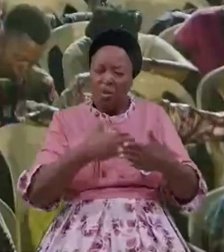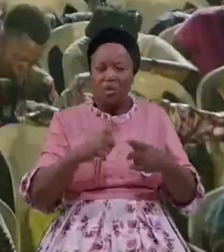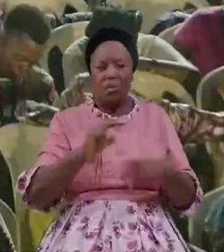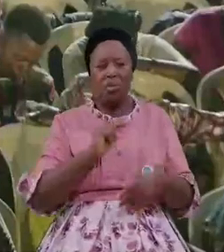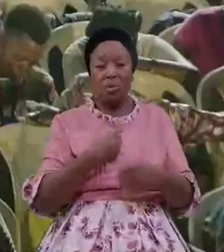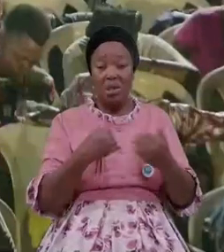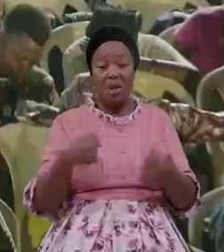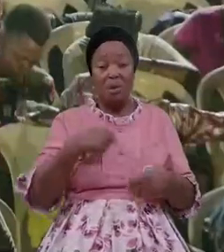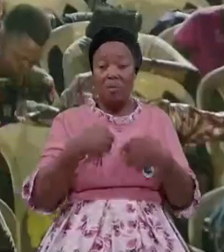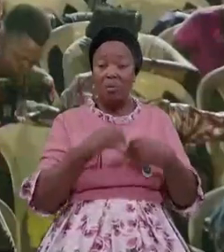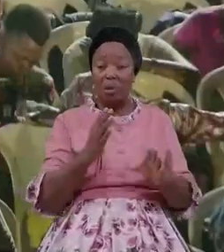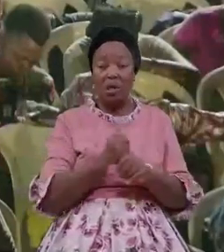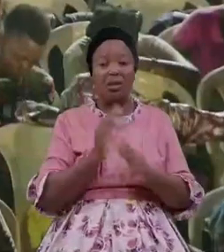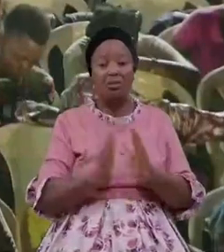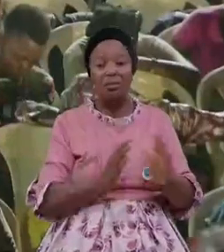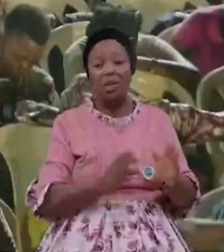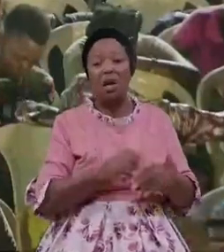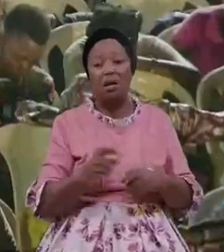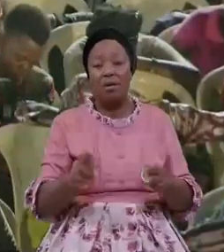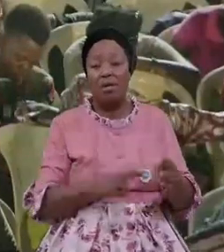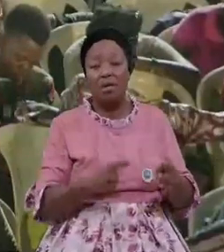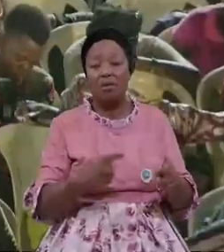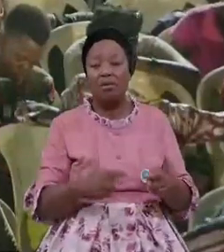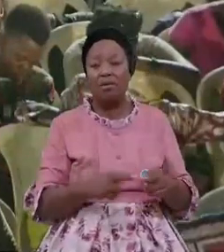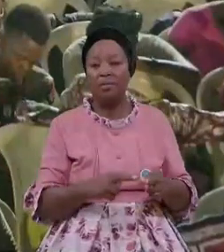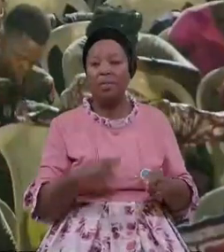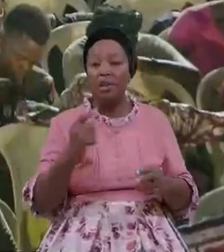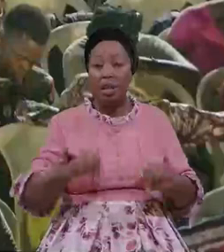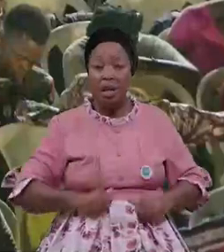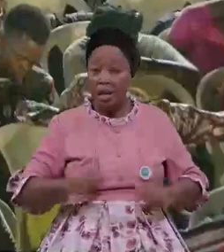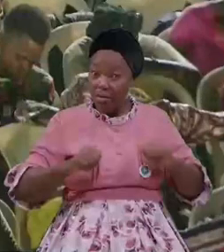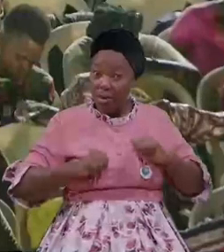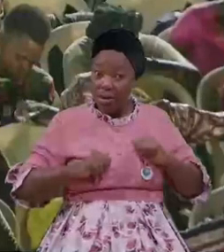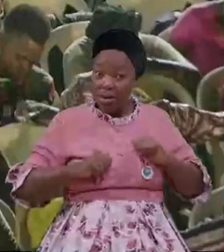s'afficher et remplissz le formulaire puis